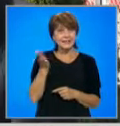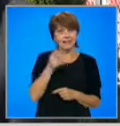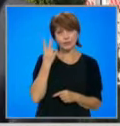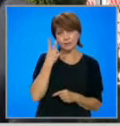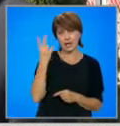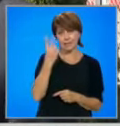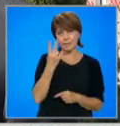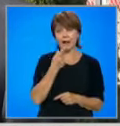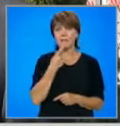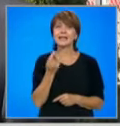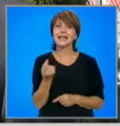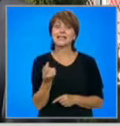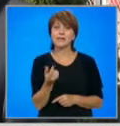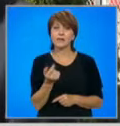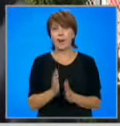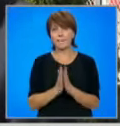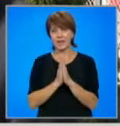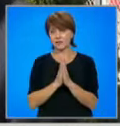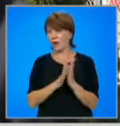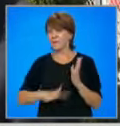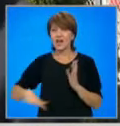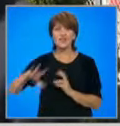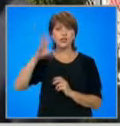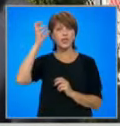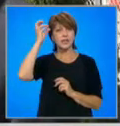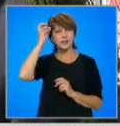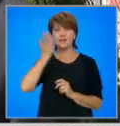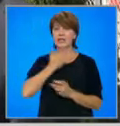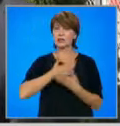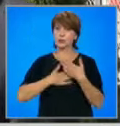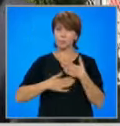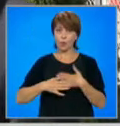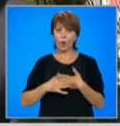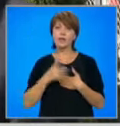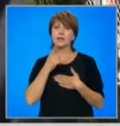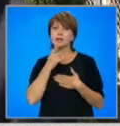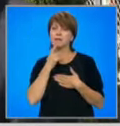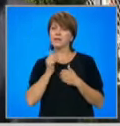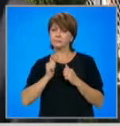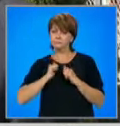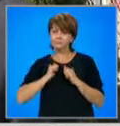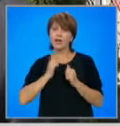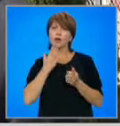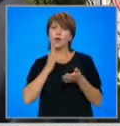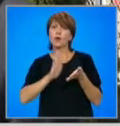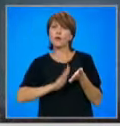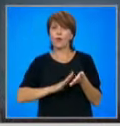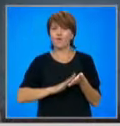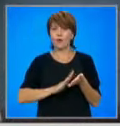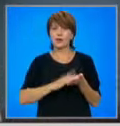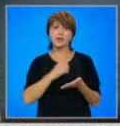споразумяхме за зърното. Призоваваме всички страни да запазят спокойствие и да се придържат към договорените